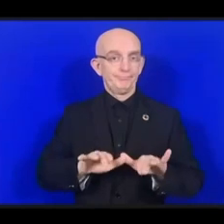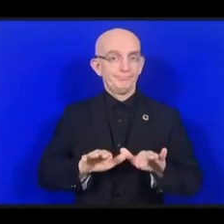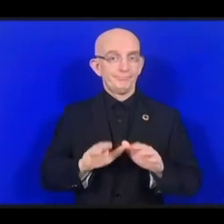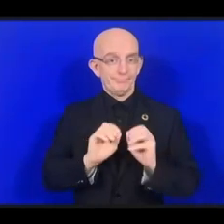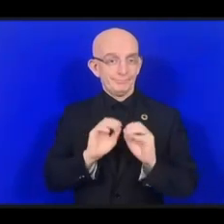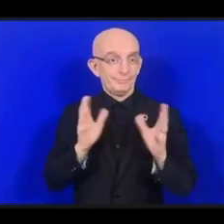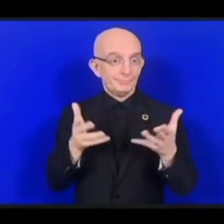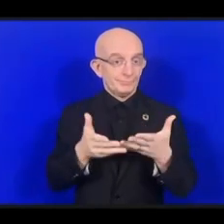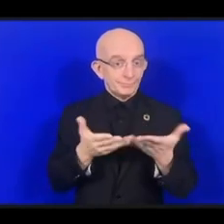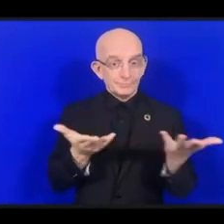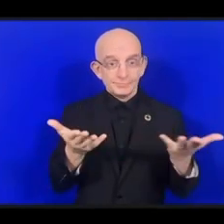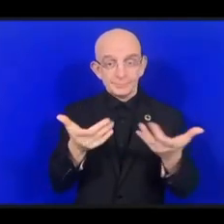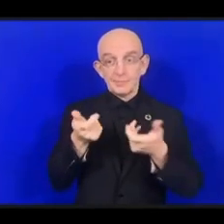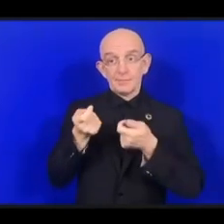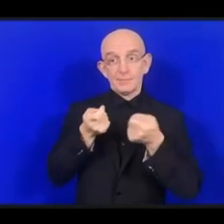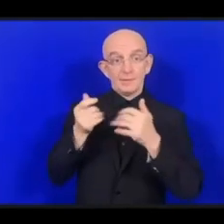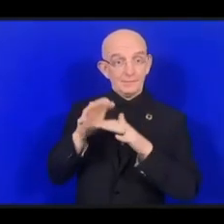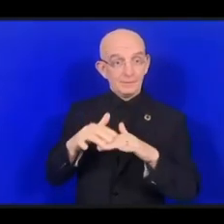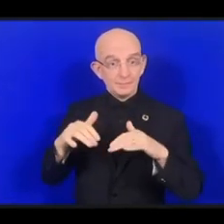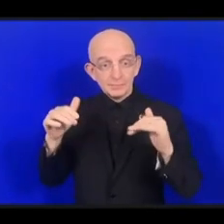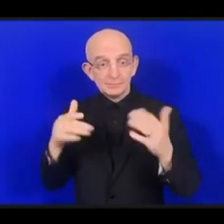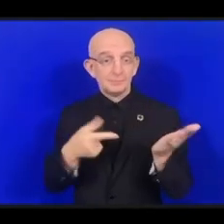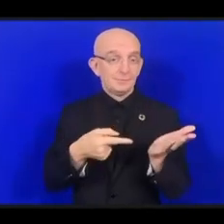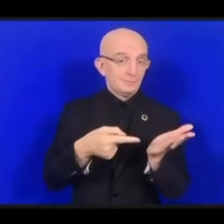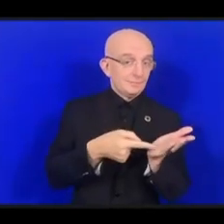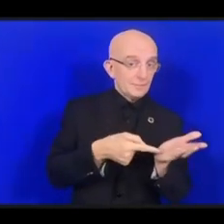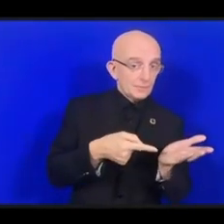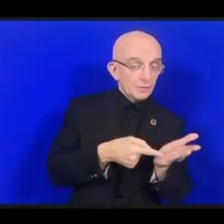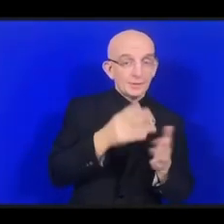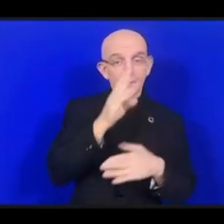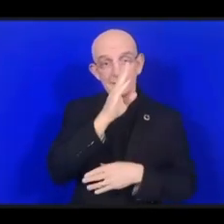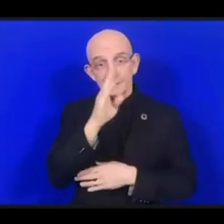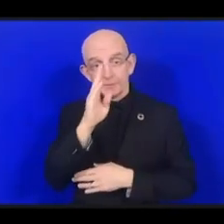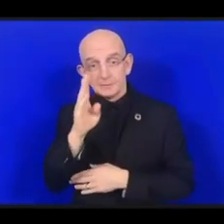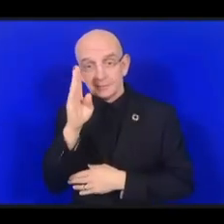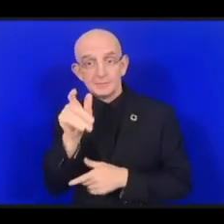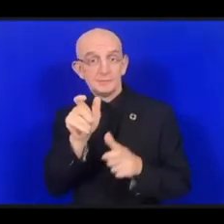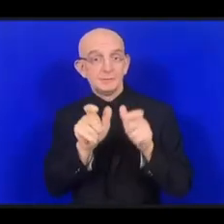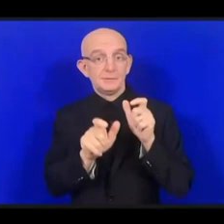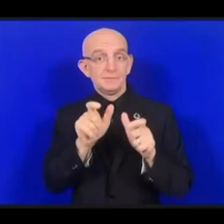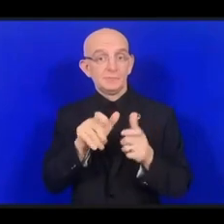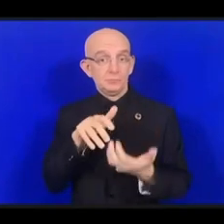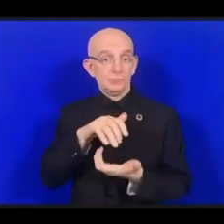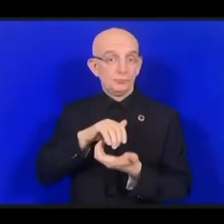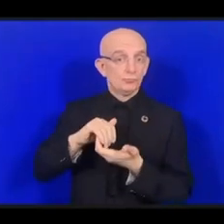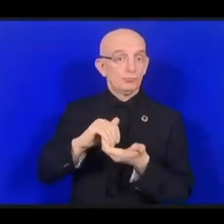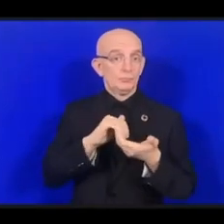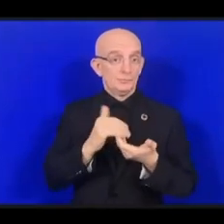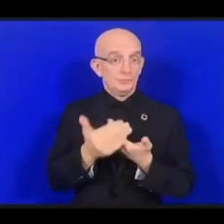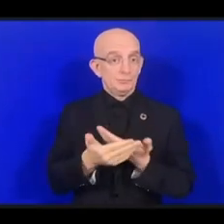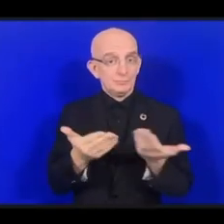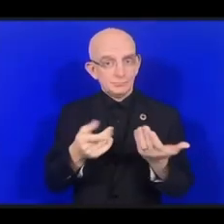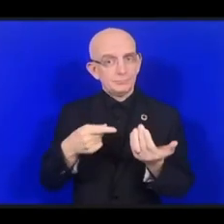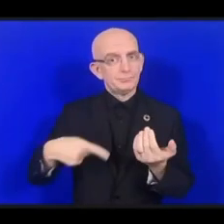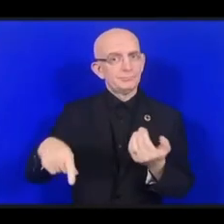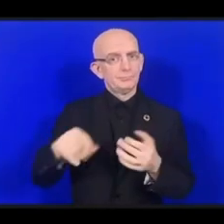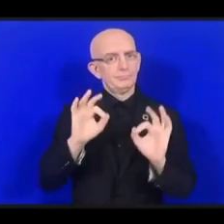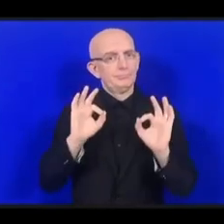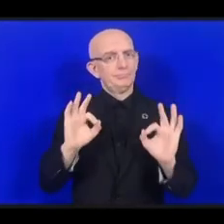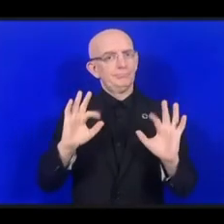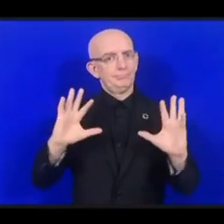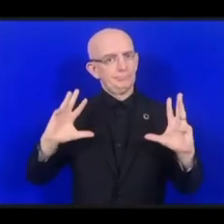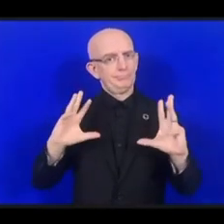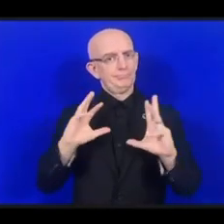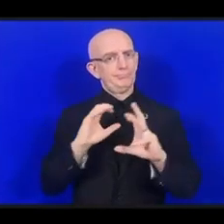technologues des universitaires et des représentants de la société civile félicitations pour cette